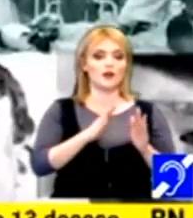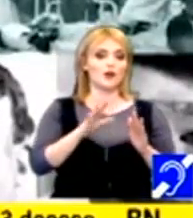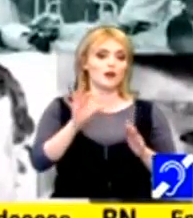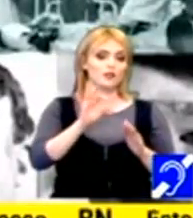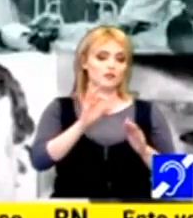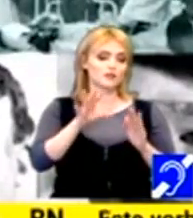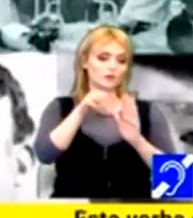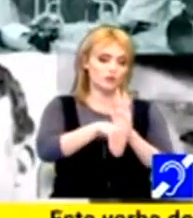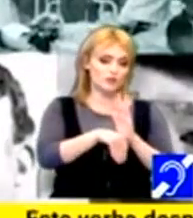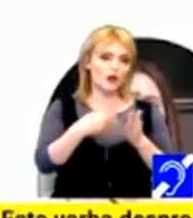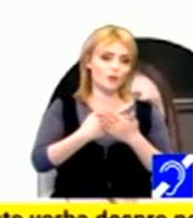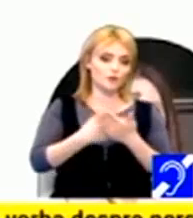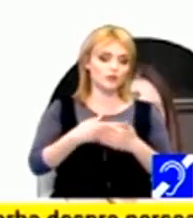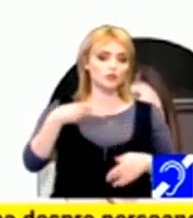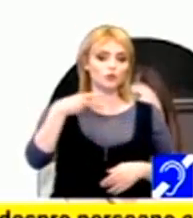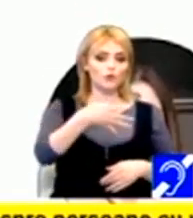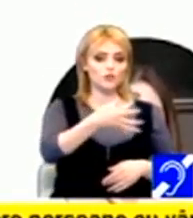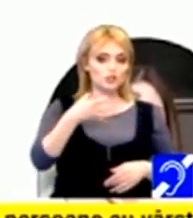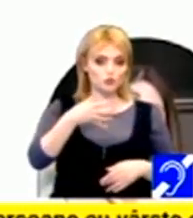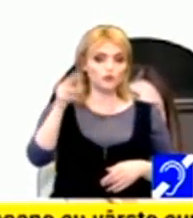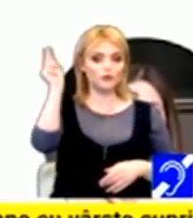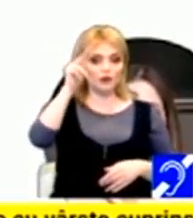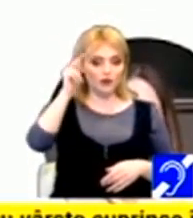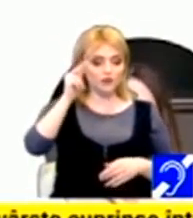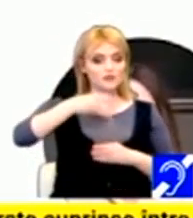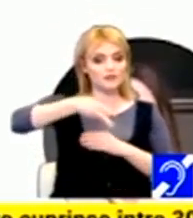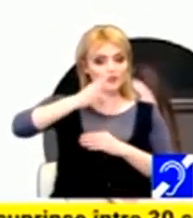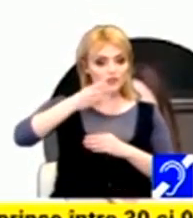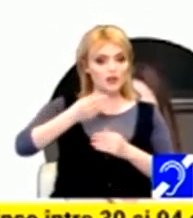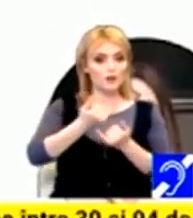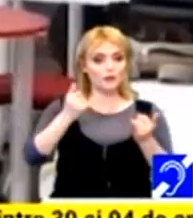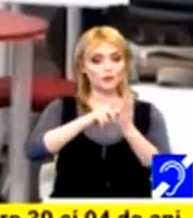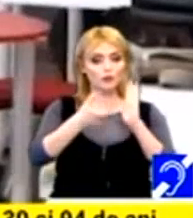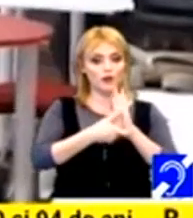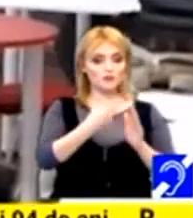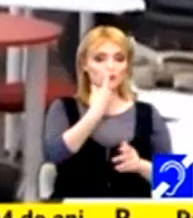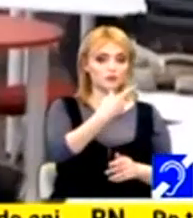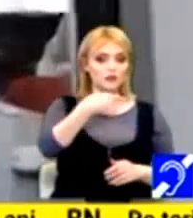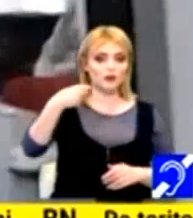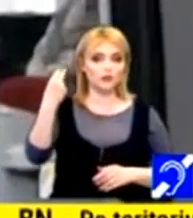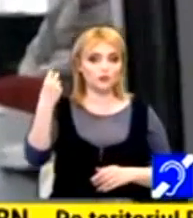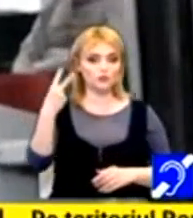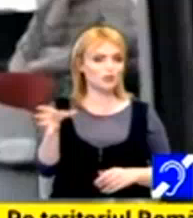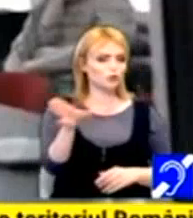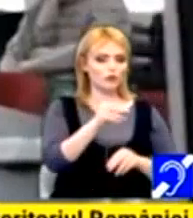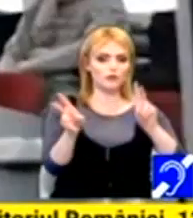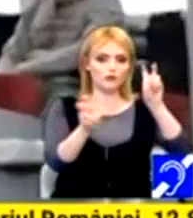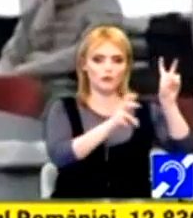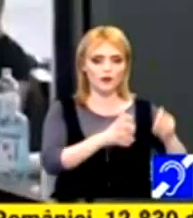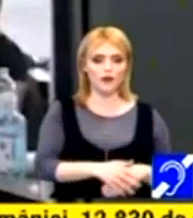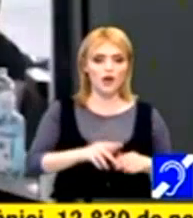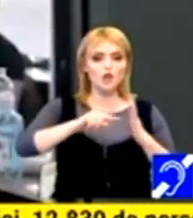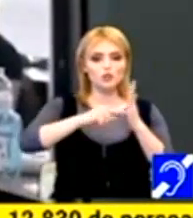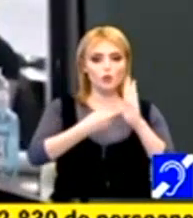digitală care conține aproximativ 2500 de lecții video pentru elevii claselor a 1-a 12 la toate disciplinele.